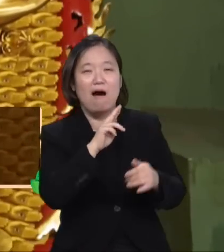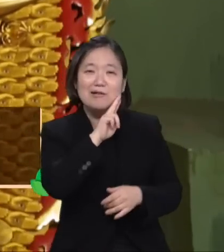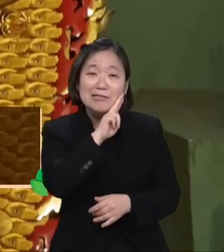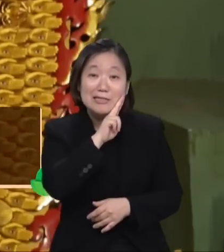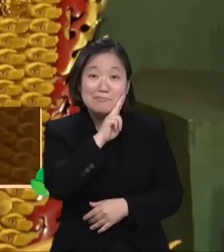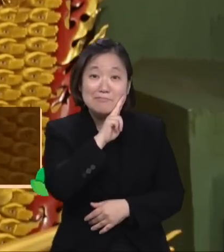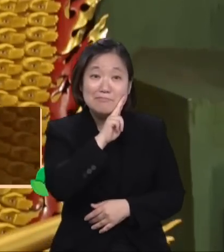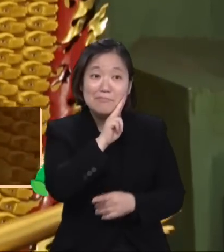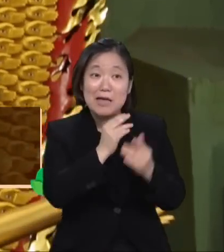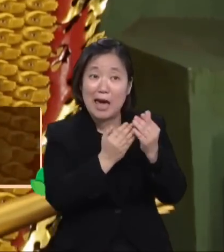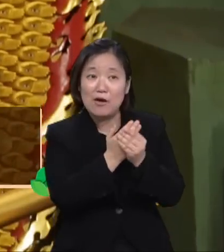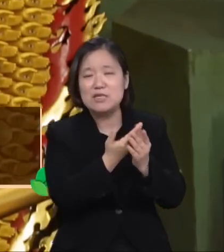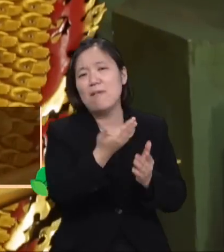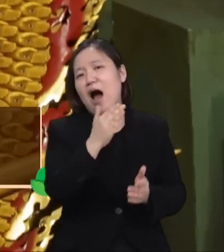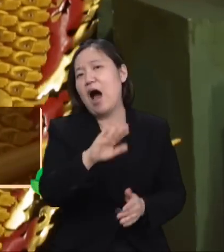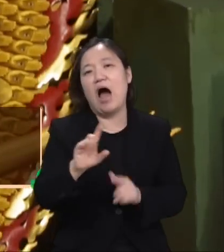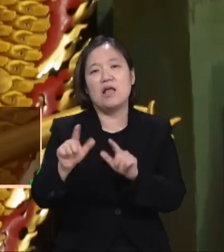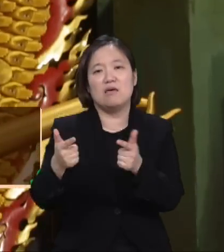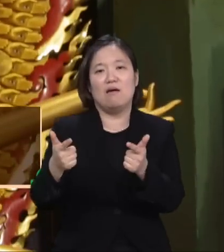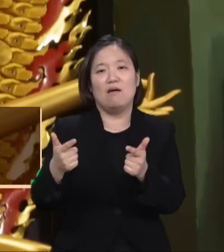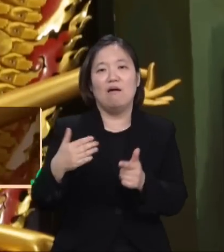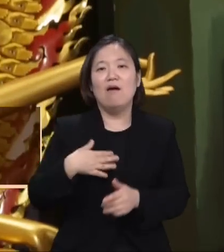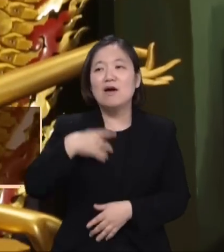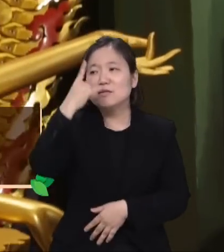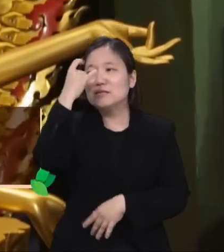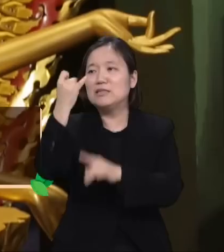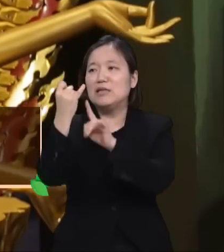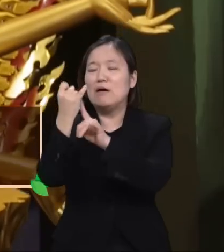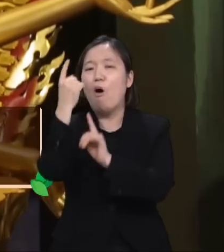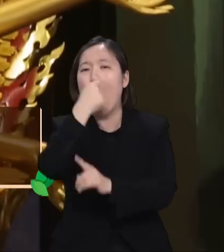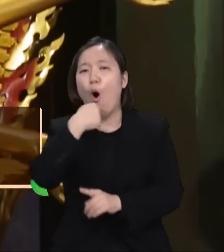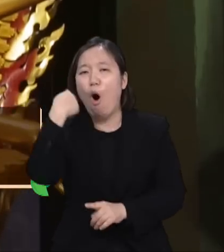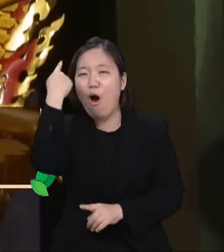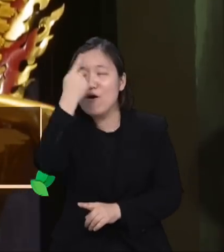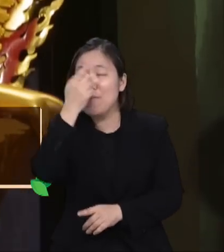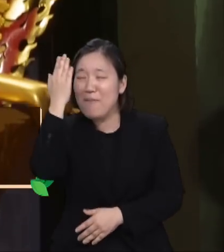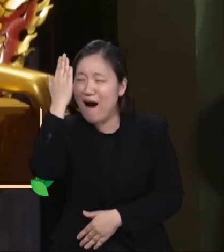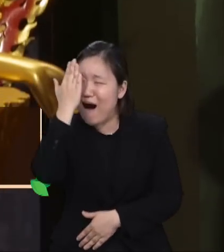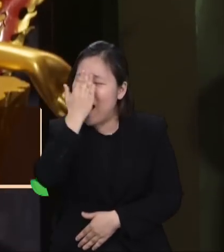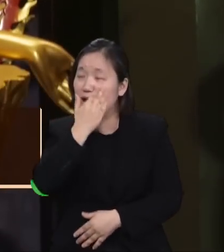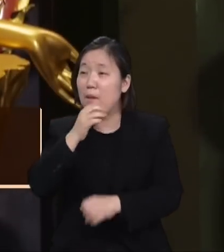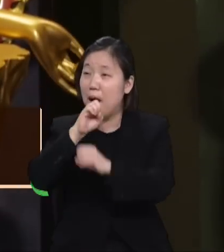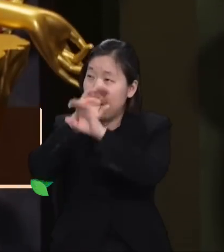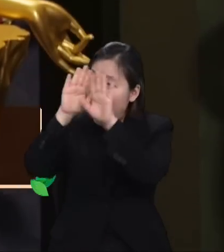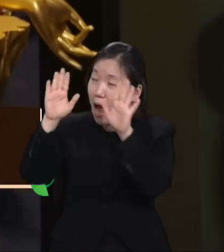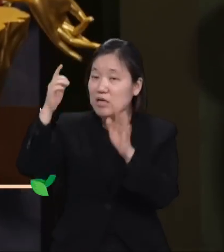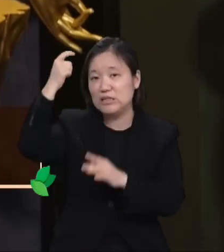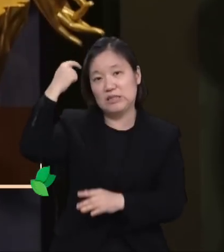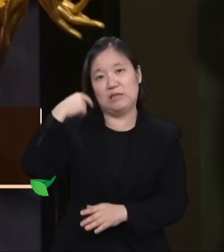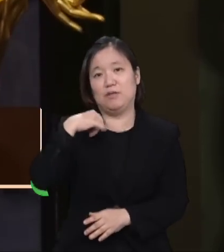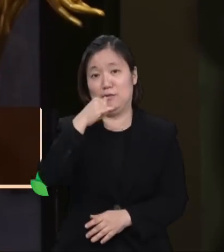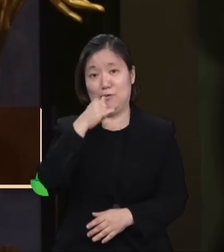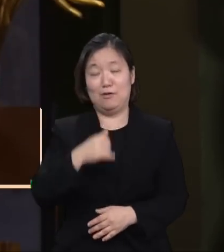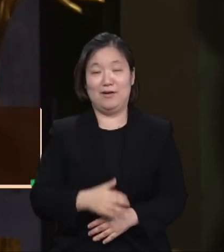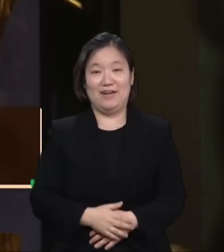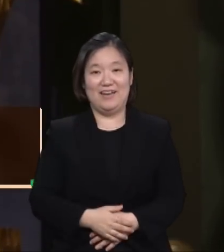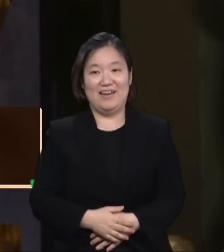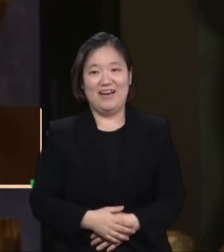갈겠는데 얼굴이 너무 맑으시고 저한테 직접 차 마시면서이 이야기를 들려주시는데